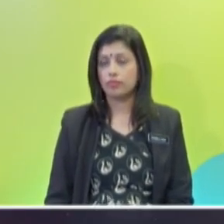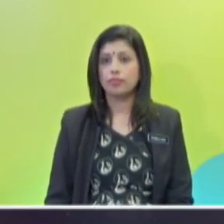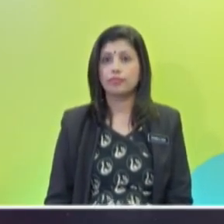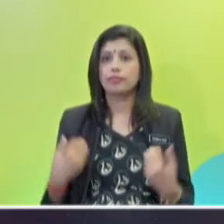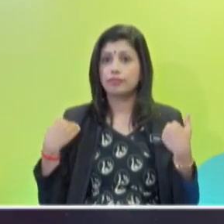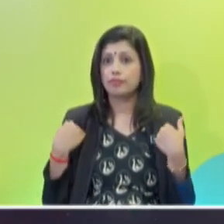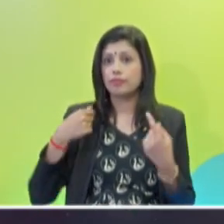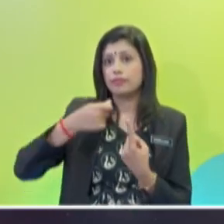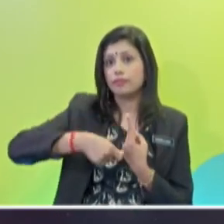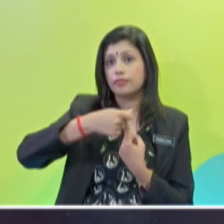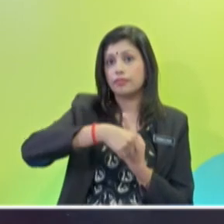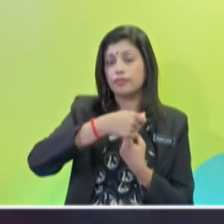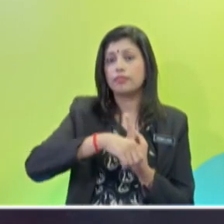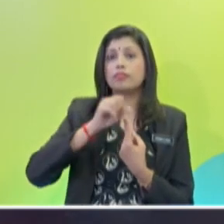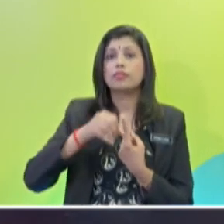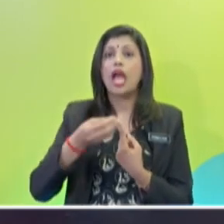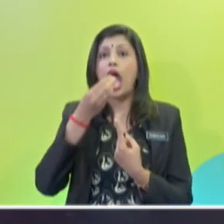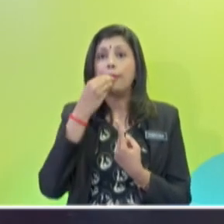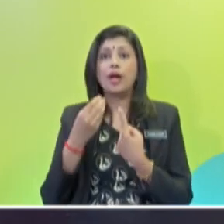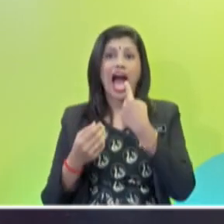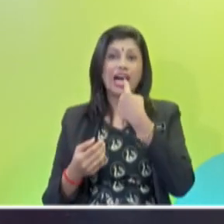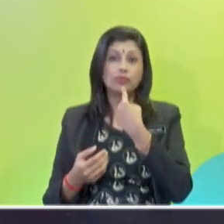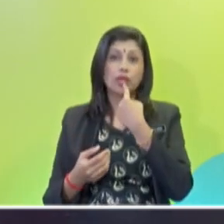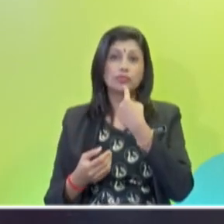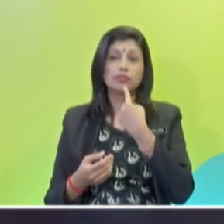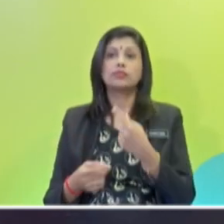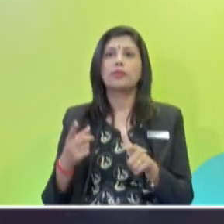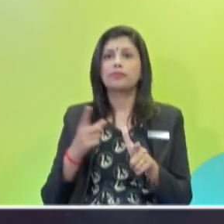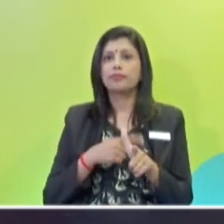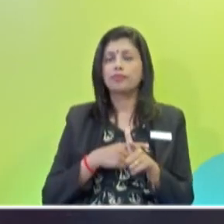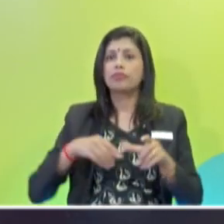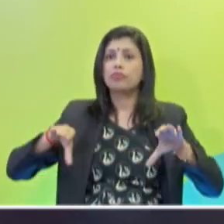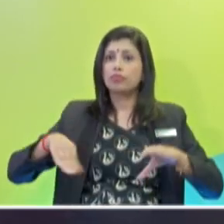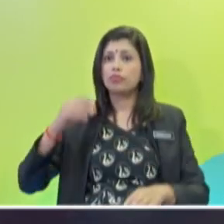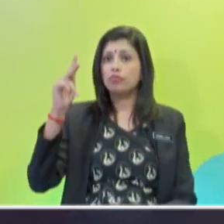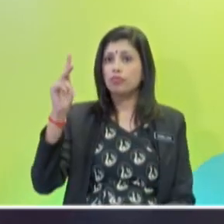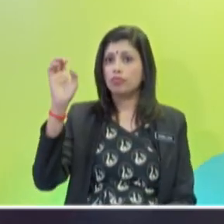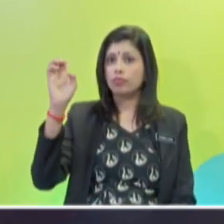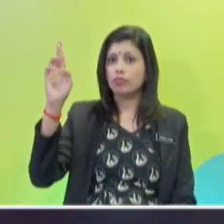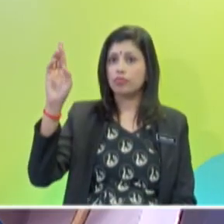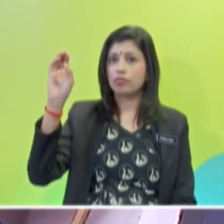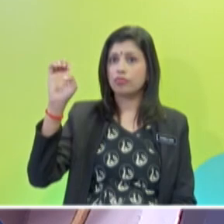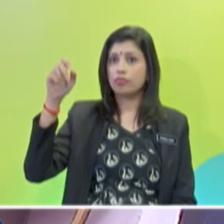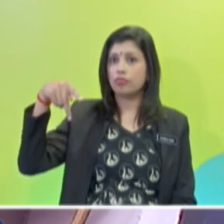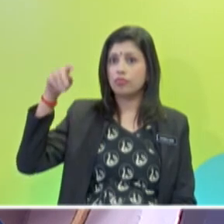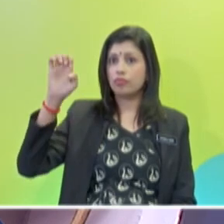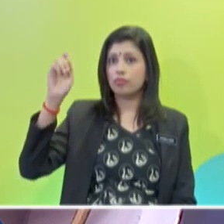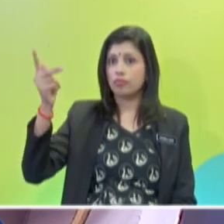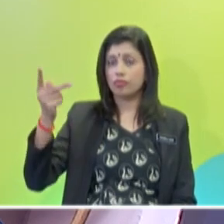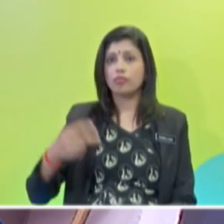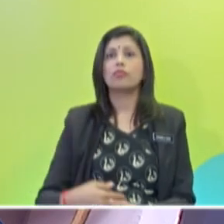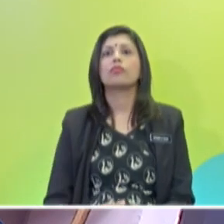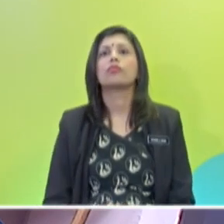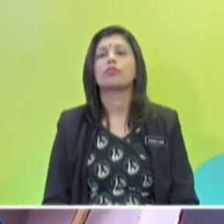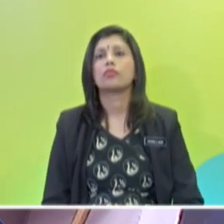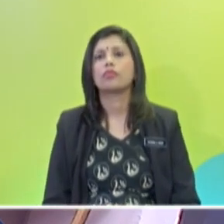makan. Kadang-kadang kita boleh goreng buat kering. Buat keripik. Betul. Ada pelbagai jenis pisang. Ada pisang